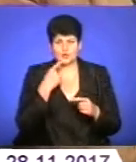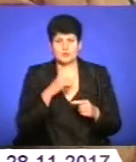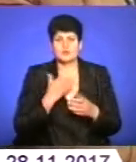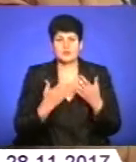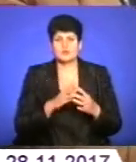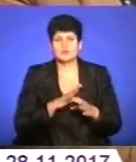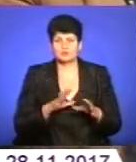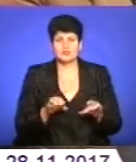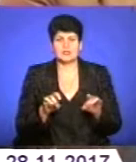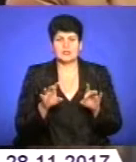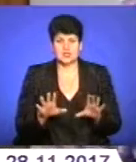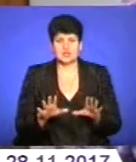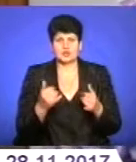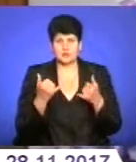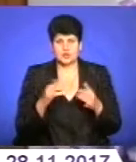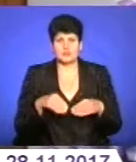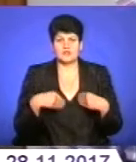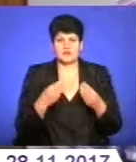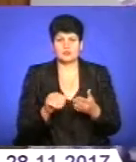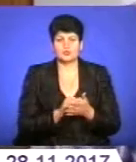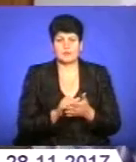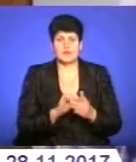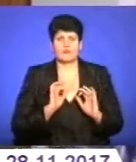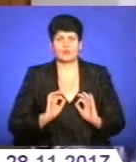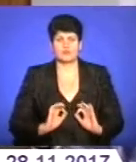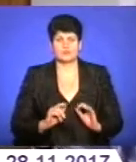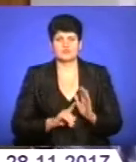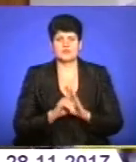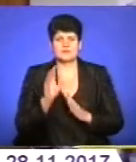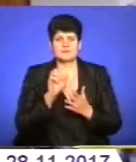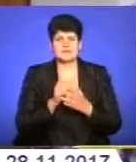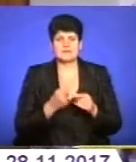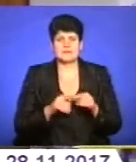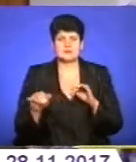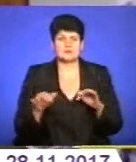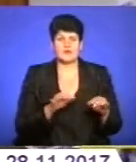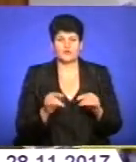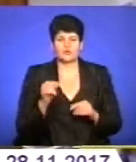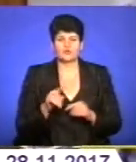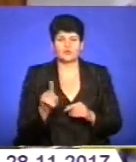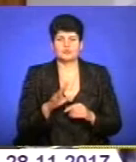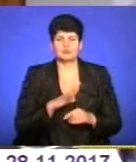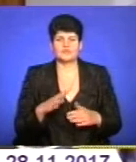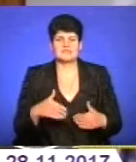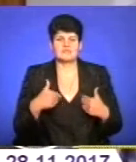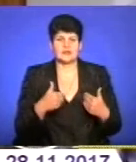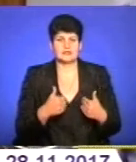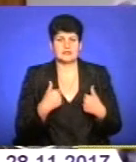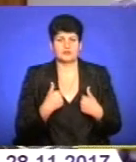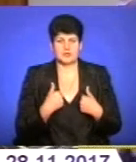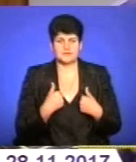подаватимуть документи у прокуратуру. Ми почали займатися цією справою, тому що були звернення до